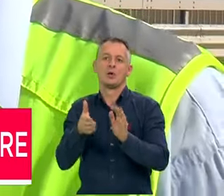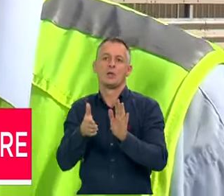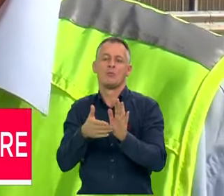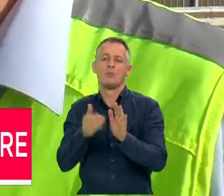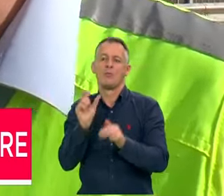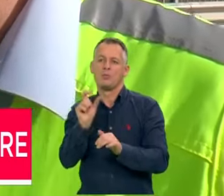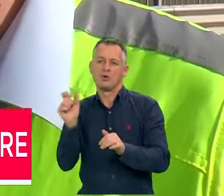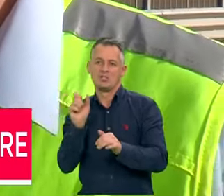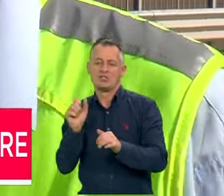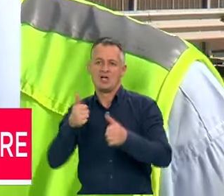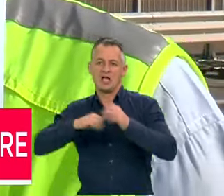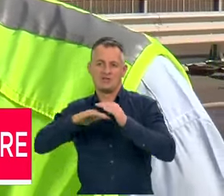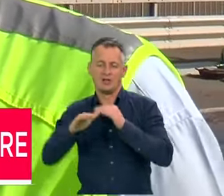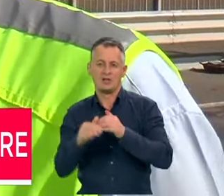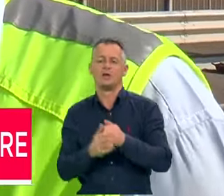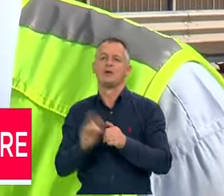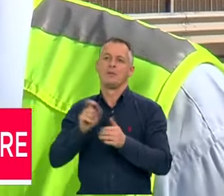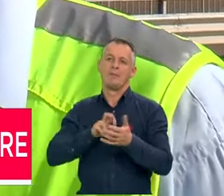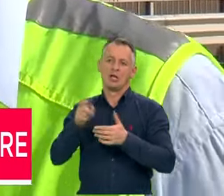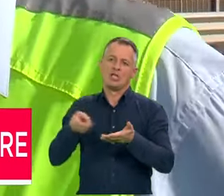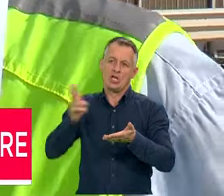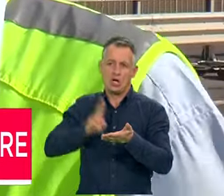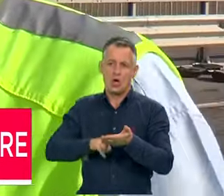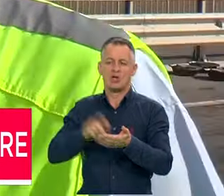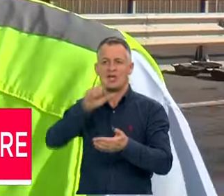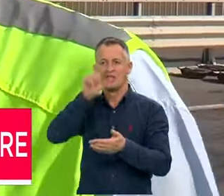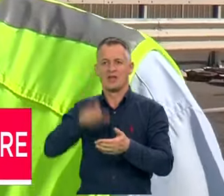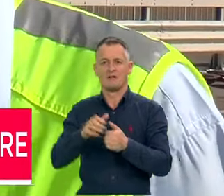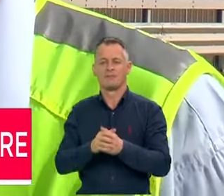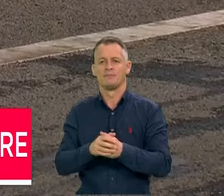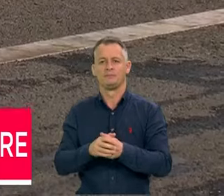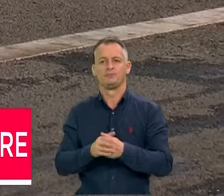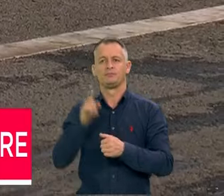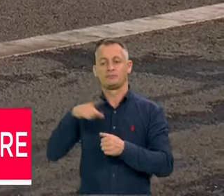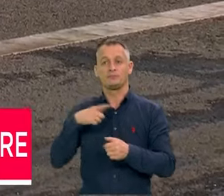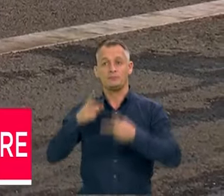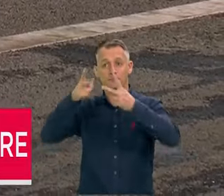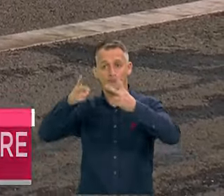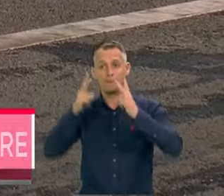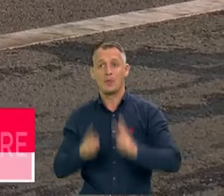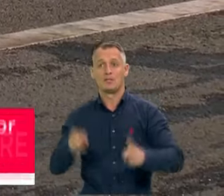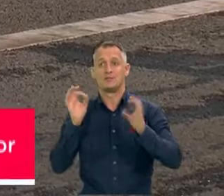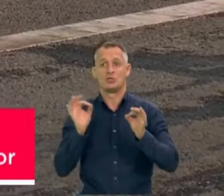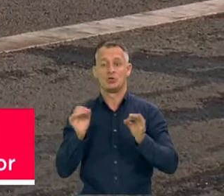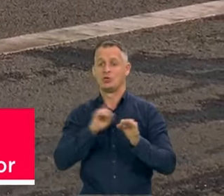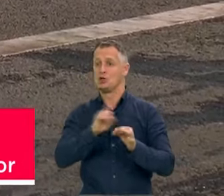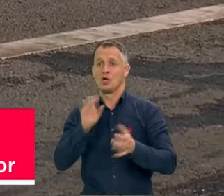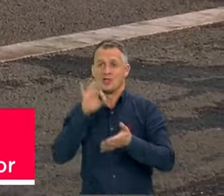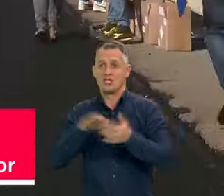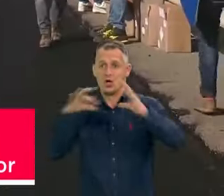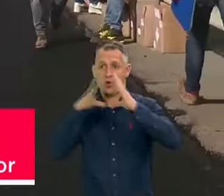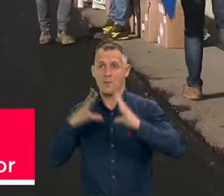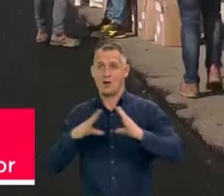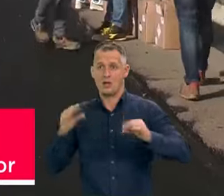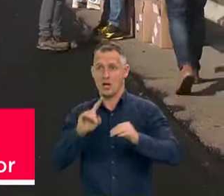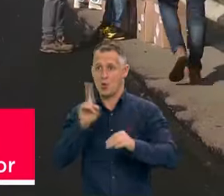aceiași experți vor analiza din nou mixtura turnată că este un pod special nu s a mai făcut niciodată în România un astfel de pod Și ca